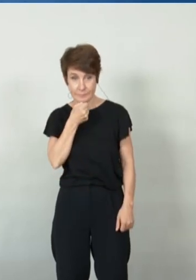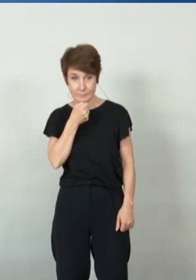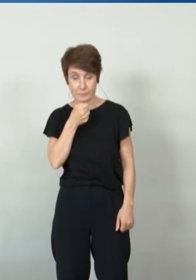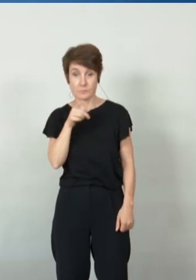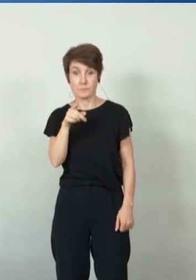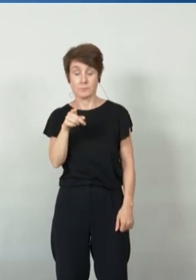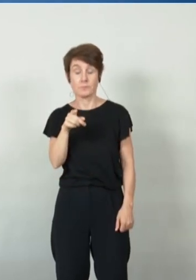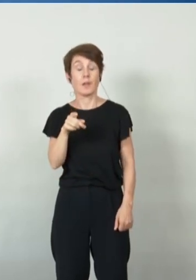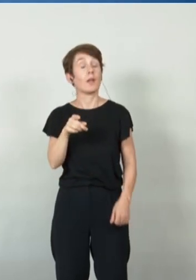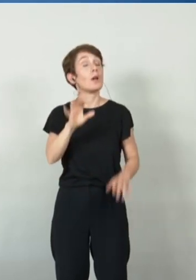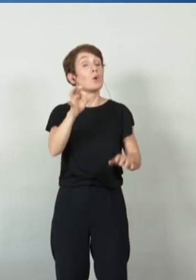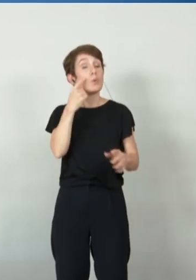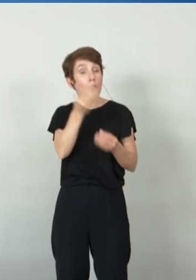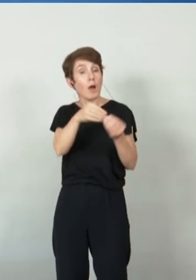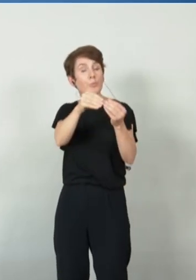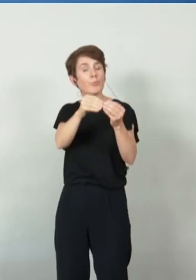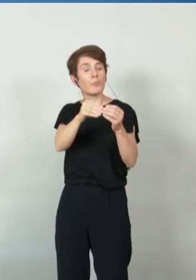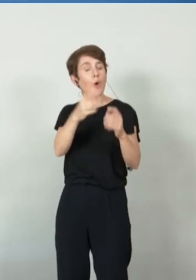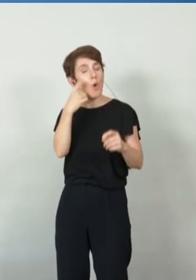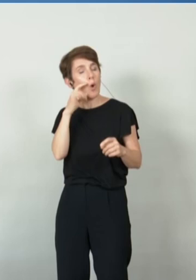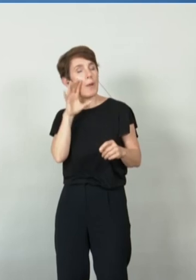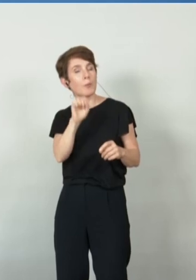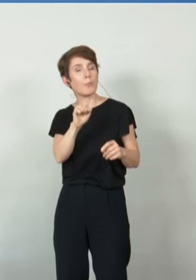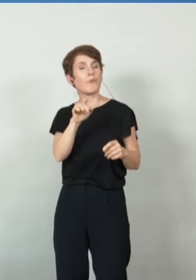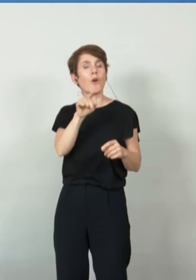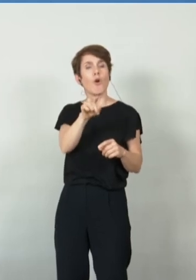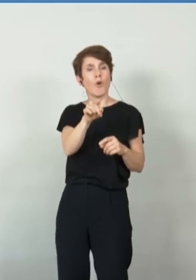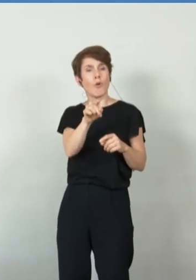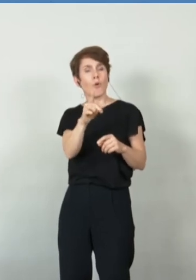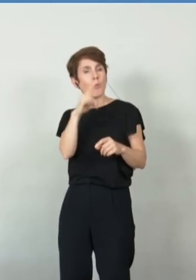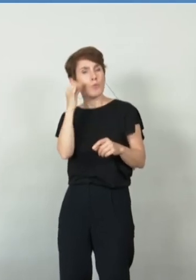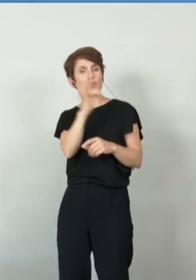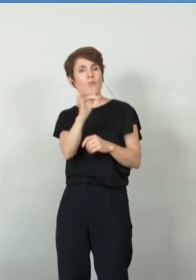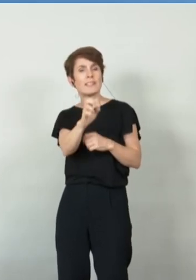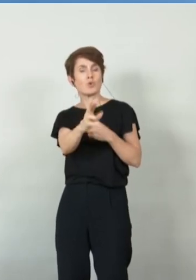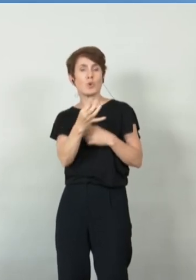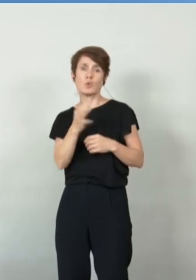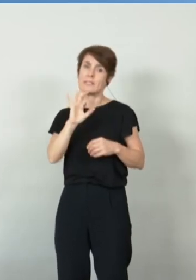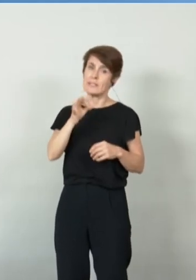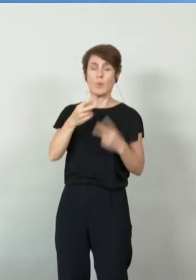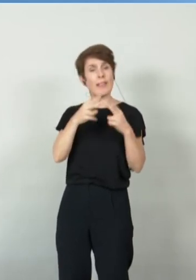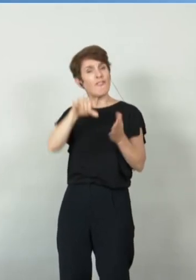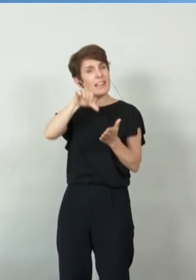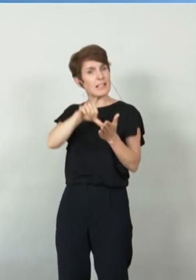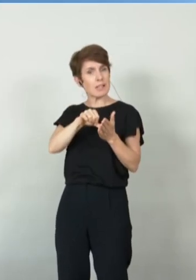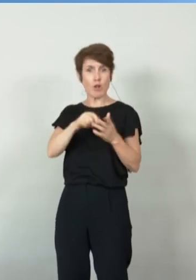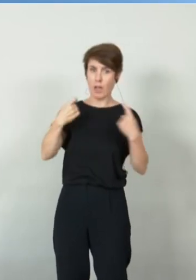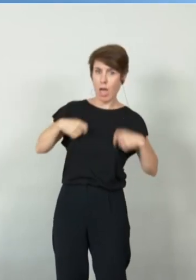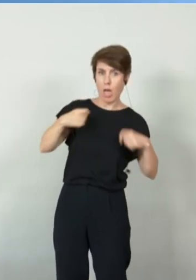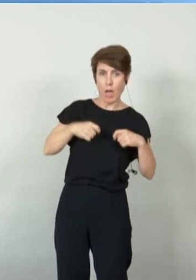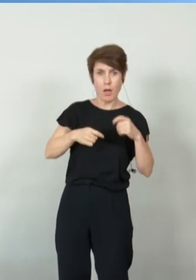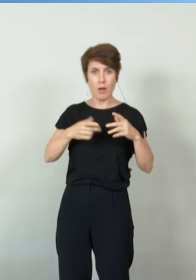nous parle de la responsabilité de la ville centre par rapport aux questions de frais de centralité je suis d'accord avec lui mais